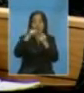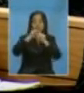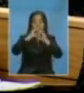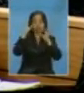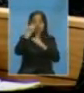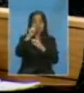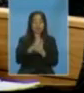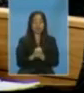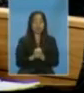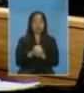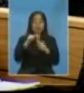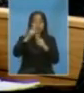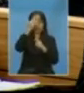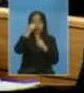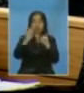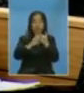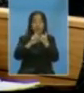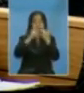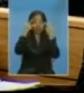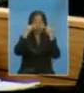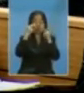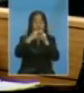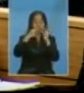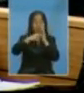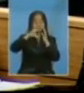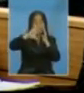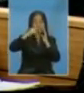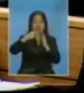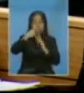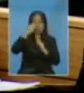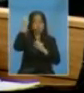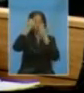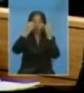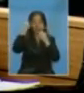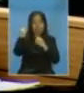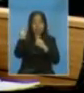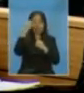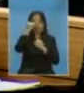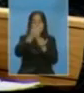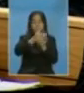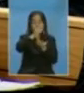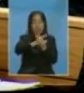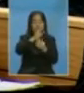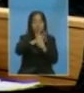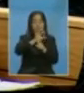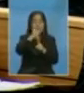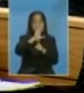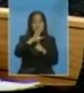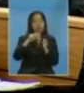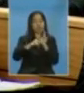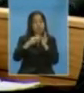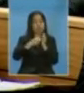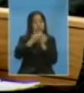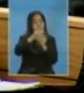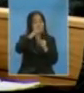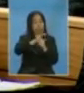าที่ท่านรองนายกเฉลิมพูดยิ่งสับสนไปใหญ่บอกงบลงทุนมีไม่พอประเด็นคืองบลงทุนรัฐบ